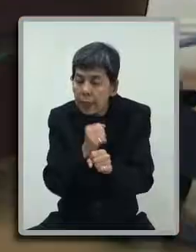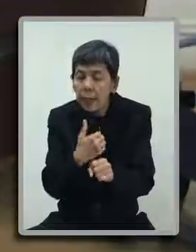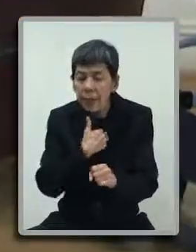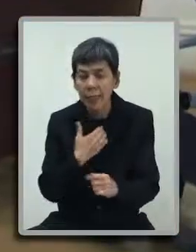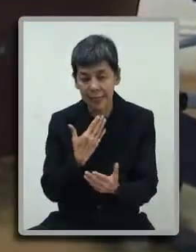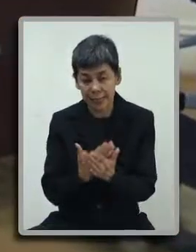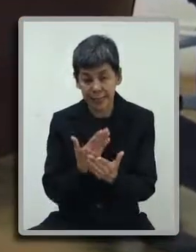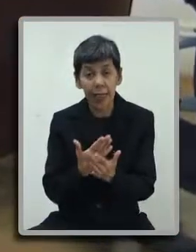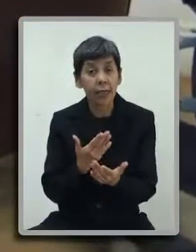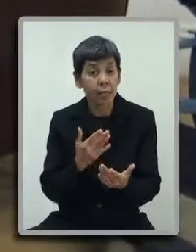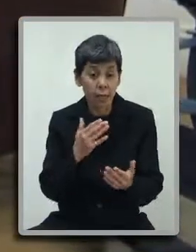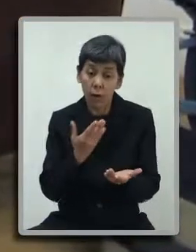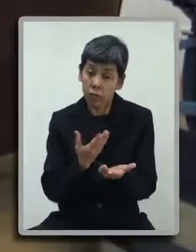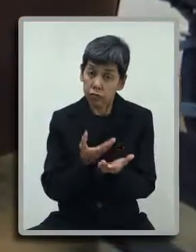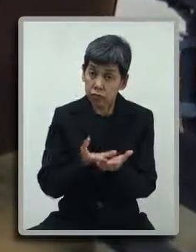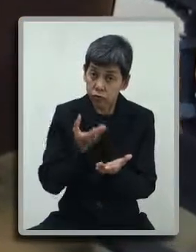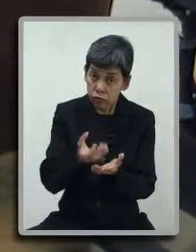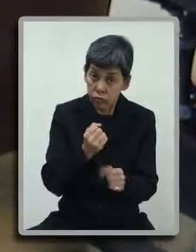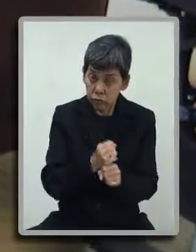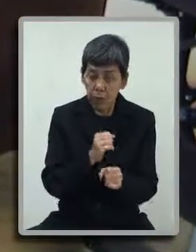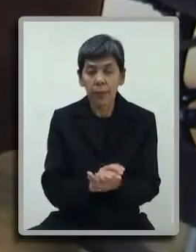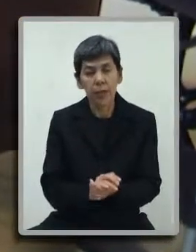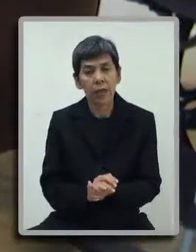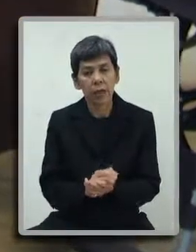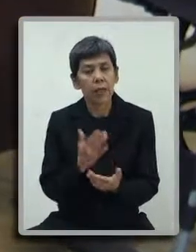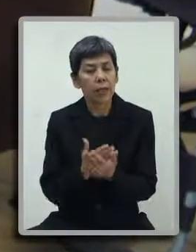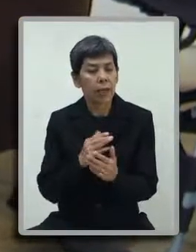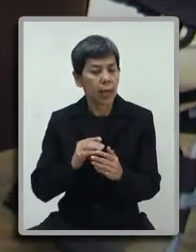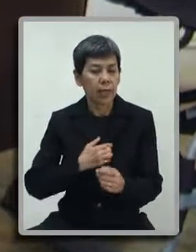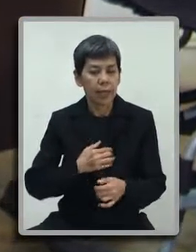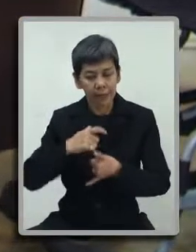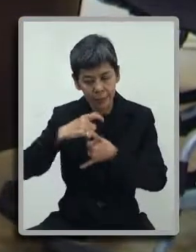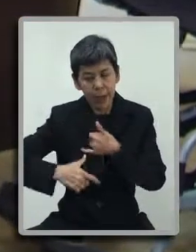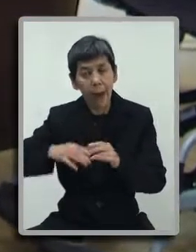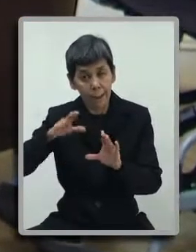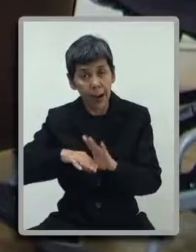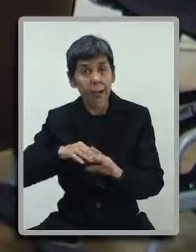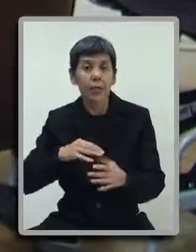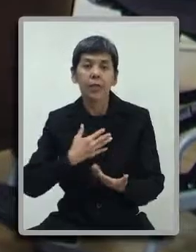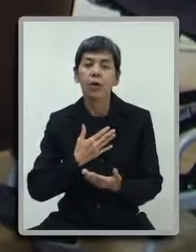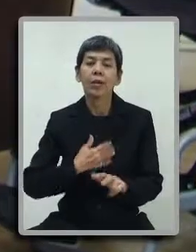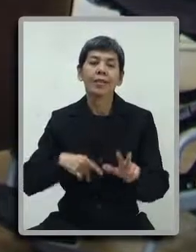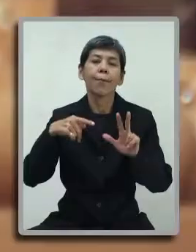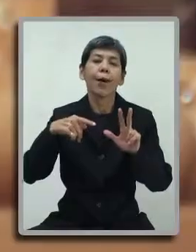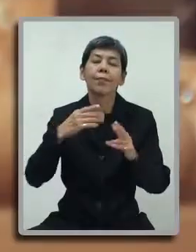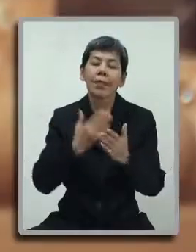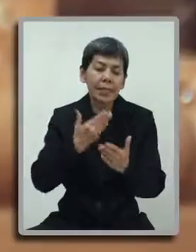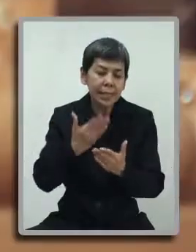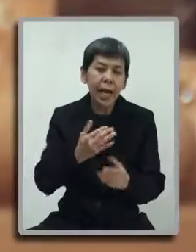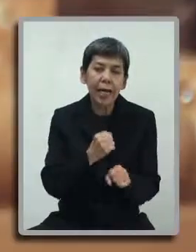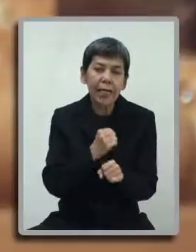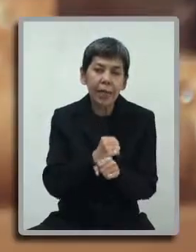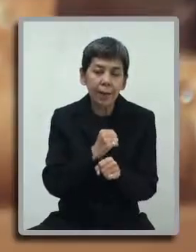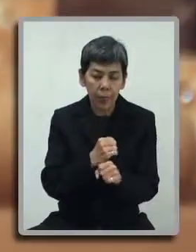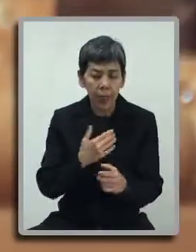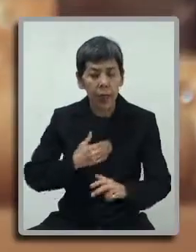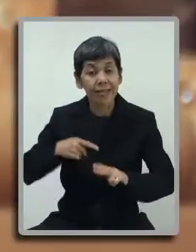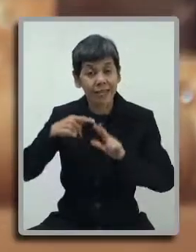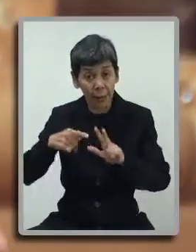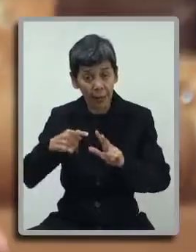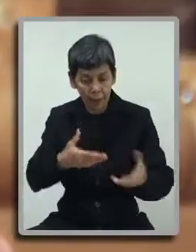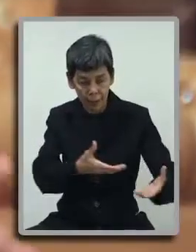ำดูซึ่งต้นทุนหรือมูลค่าจากตรงนี้ต่อคนก็มูลค่า 3,000 บาทเราจัดให้100ทุน เหมือนเริ่มต้นเป็น